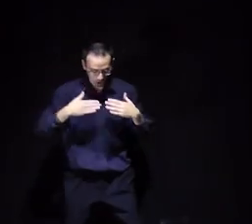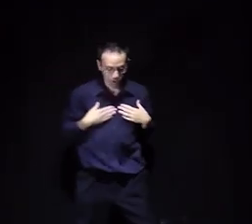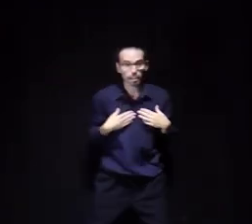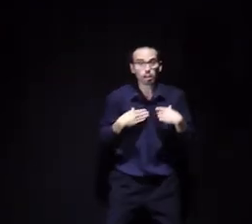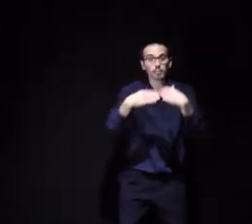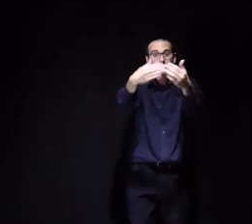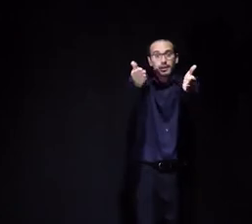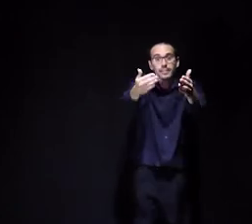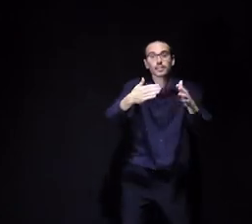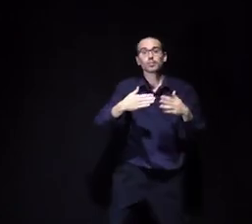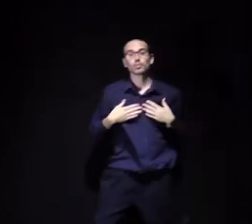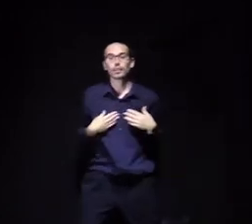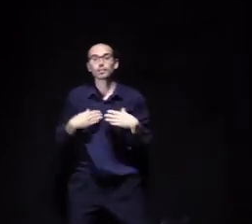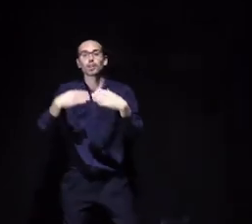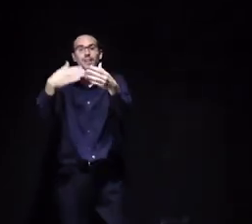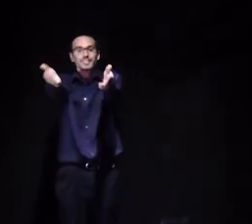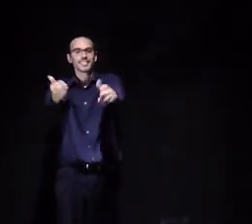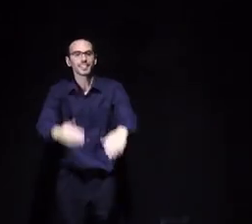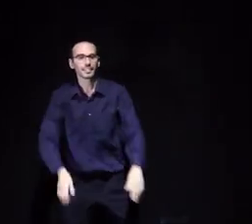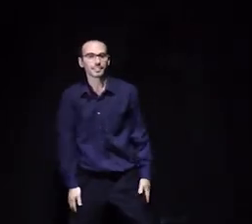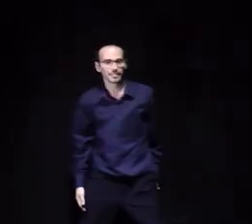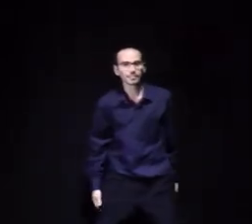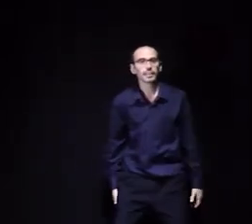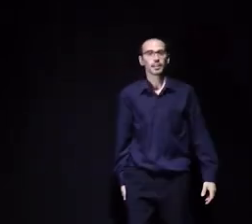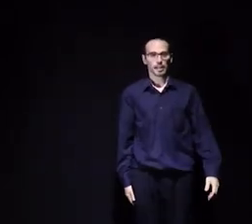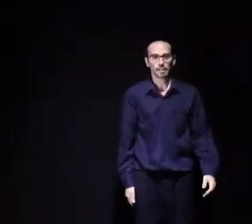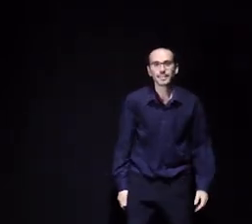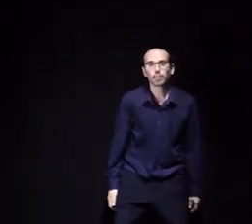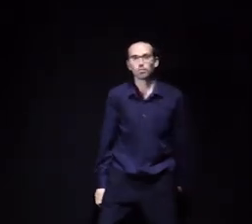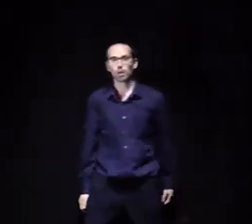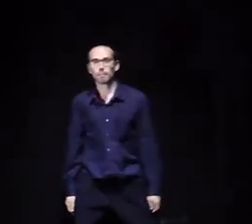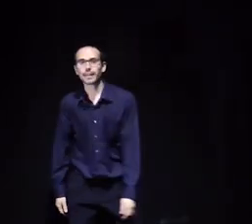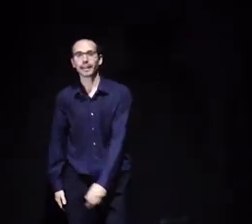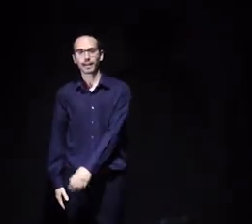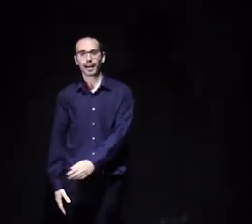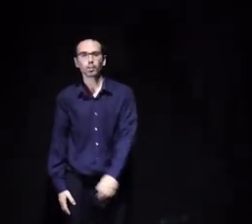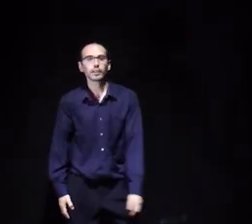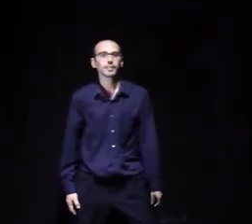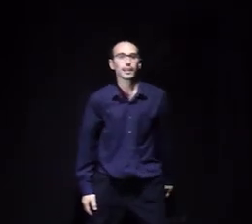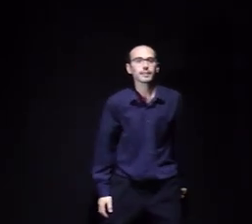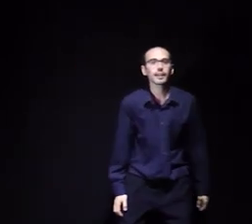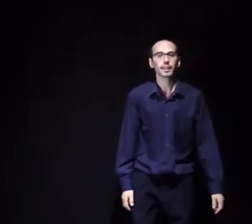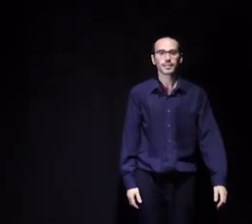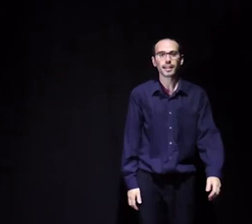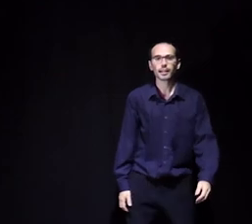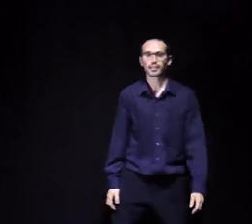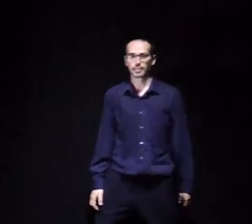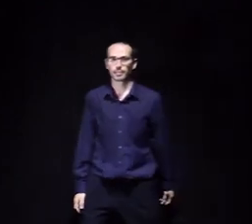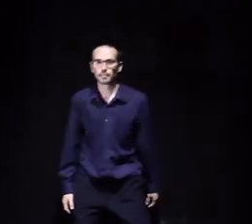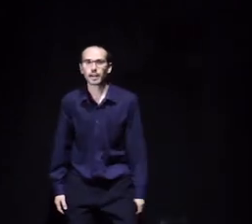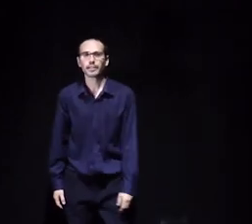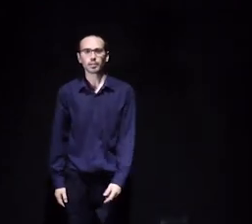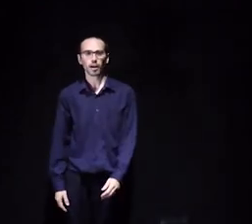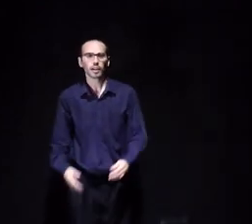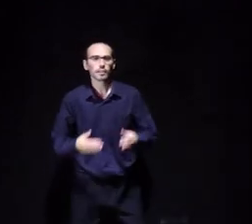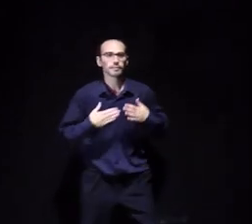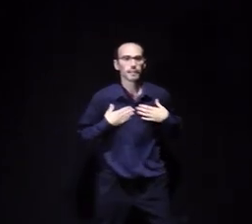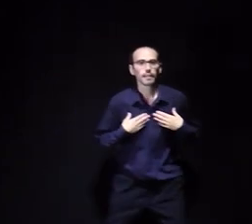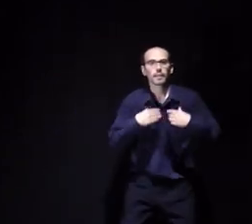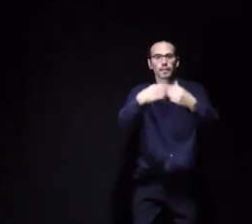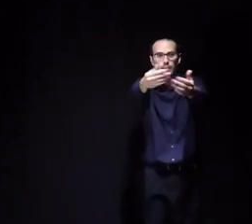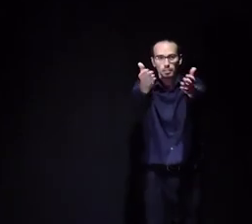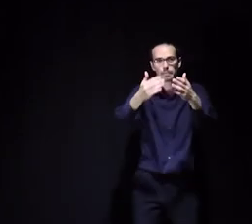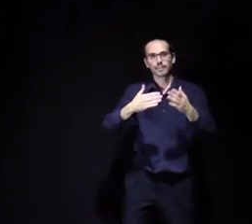bonic on jo sé com et sents i tu saps com estic. Pensa en un moment real on els nens i les nenes s'estimen